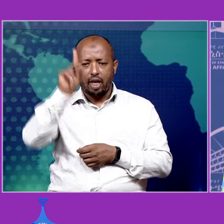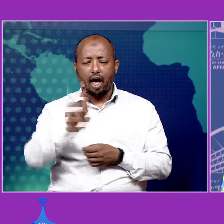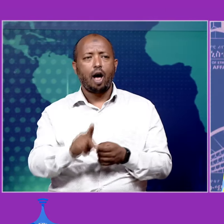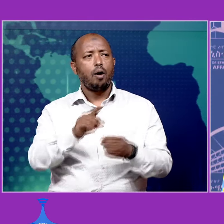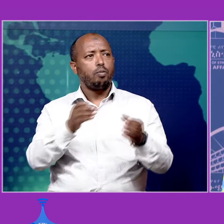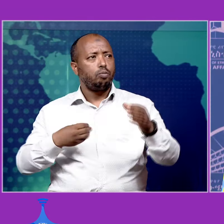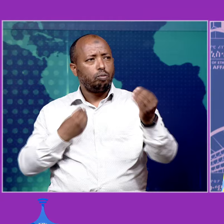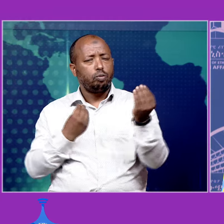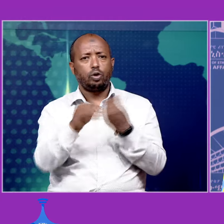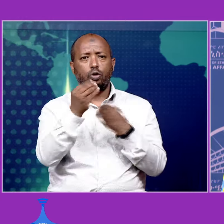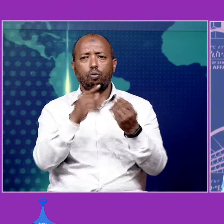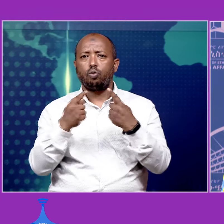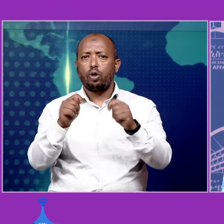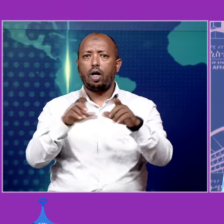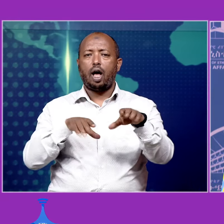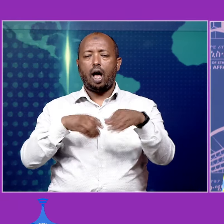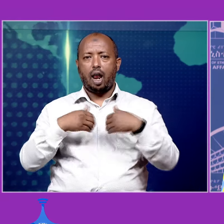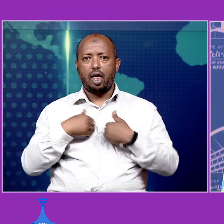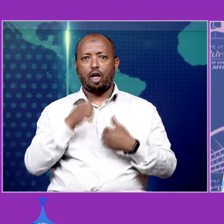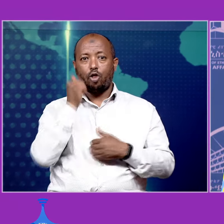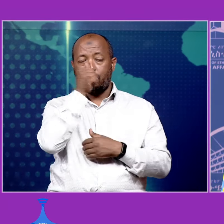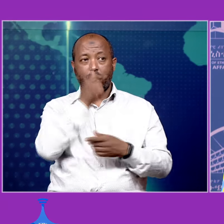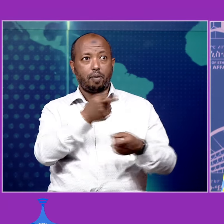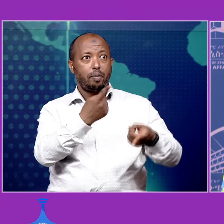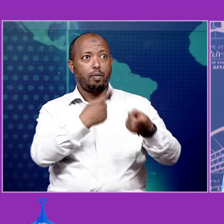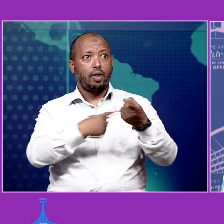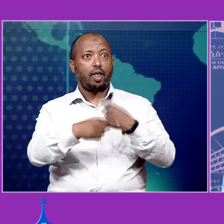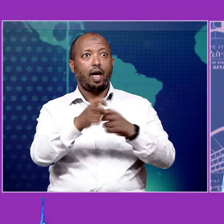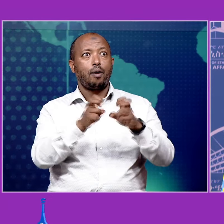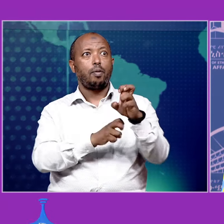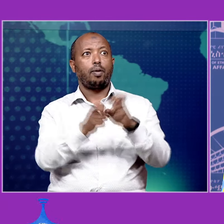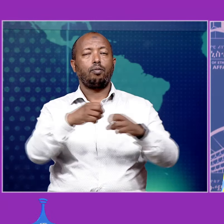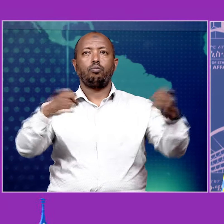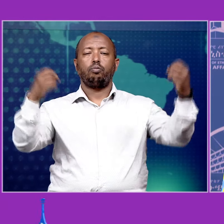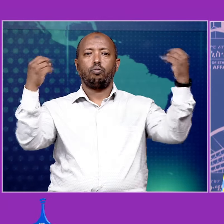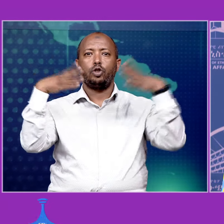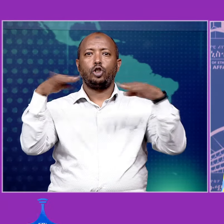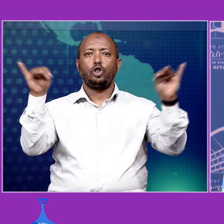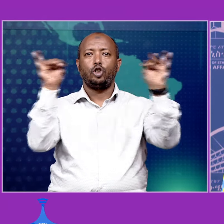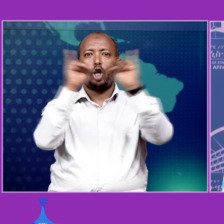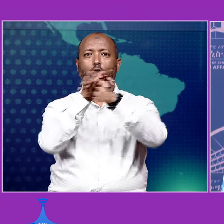የታንዛኒያ ከተሞችም ከኢትዮጵያ በሚመጣ ኤሌክትሪክ ብርሃን ያገኛሉ።